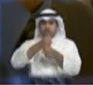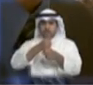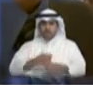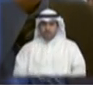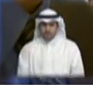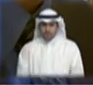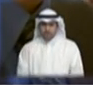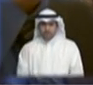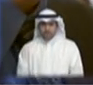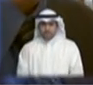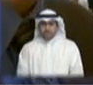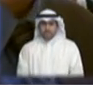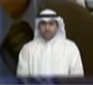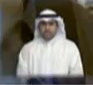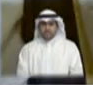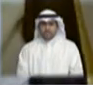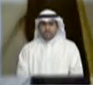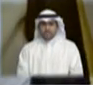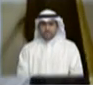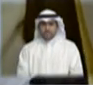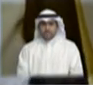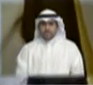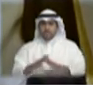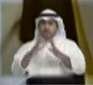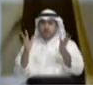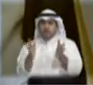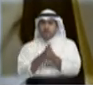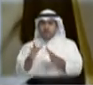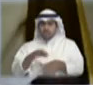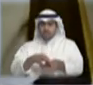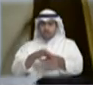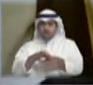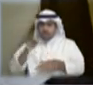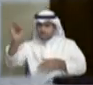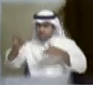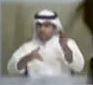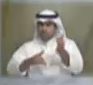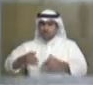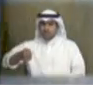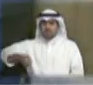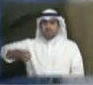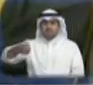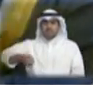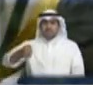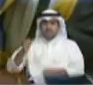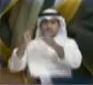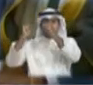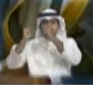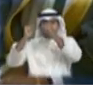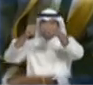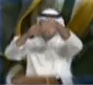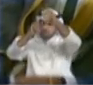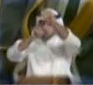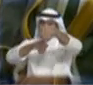روحه الطاهرة الجنة إن شاء الله. جموع غفيرة شيعت جثمان المغفور له بإذن الله تعالى